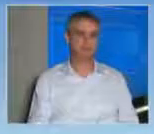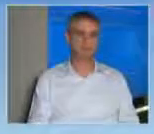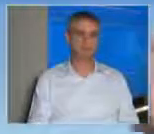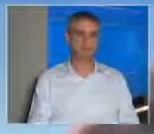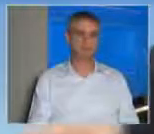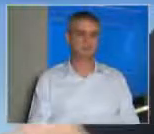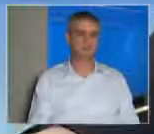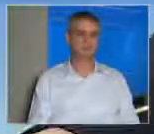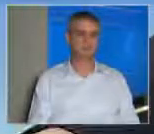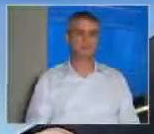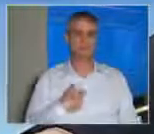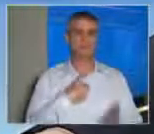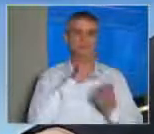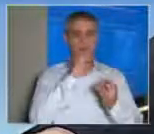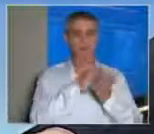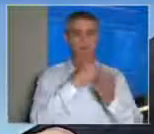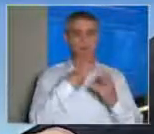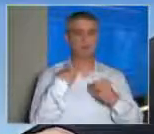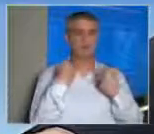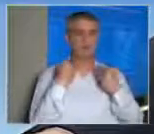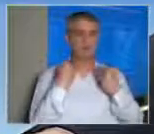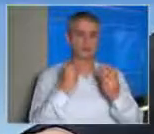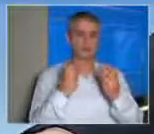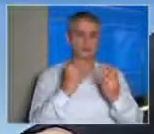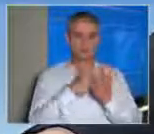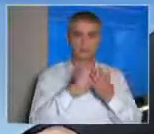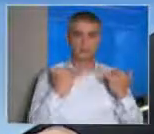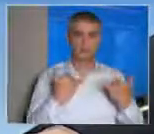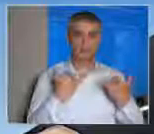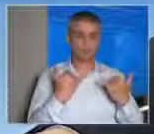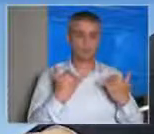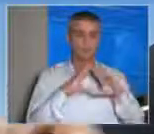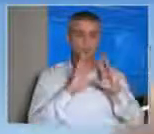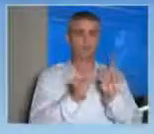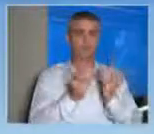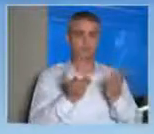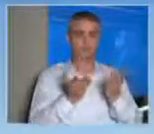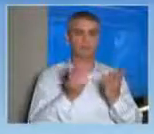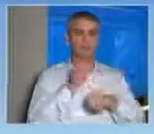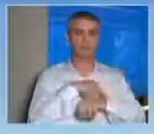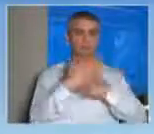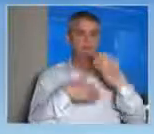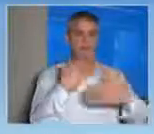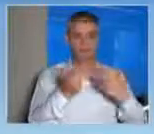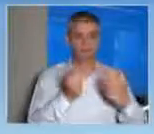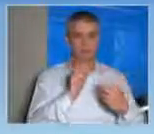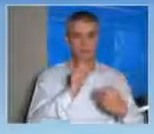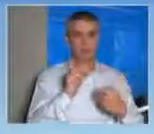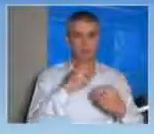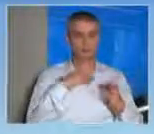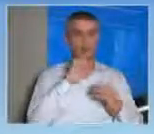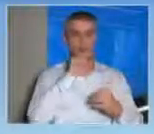נוכל לעסוק בזה בהמשך. אני רוצה כן לפנות את, לא בהמשך של היום, באופן כללי, עם הזמן. נראה לי שזה לא נושא שיעזוב